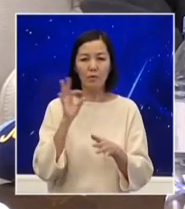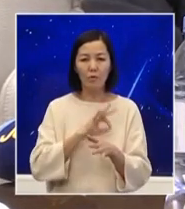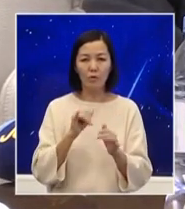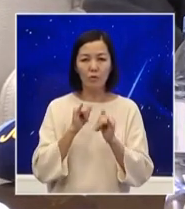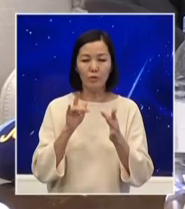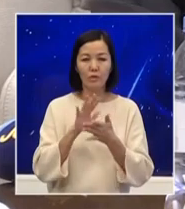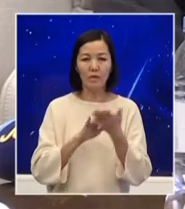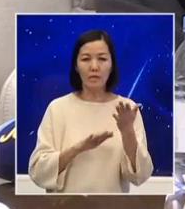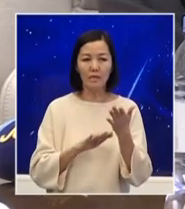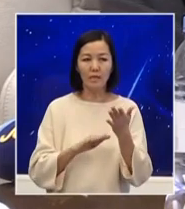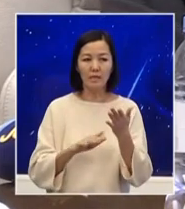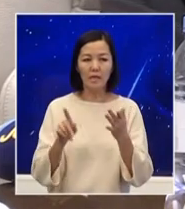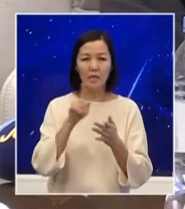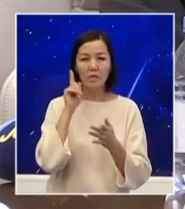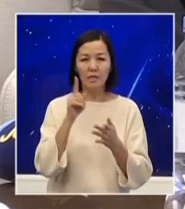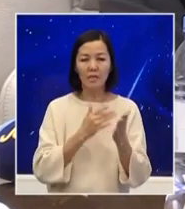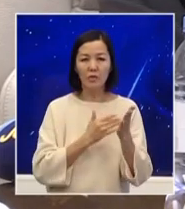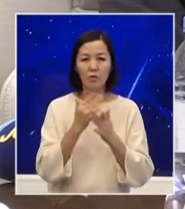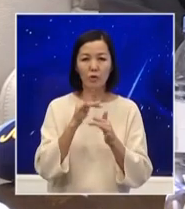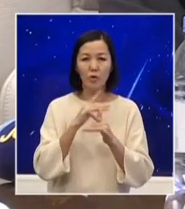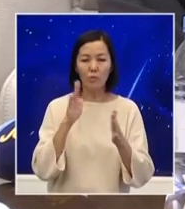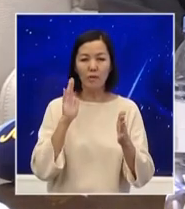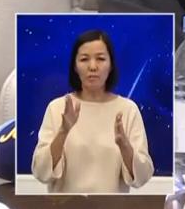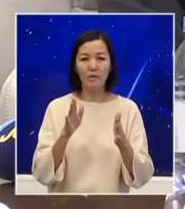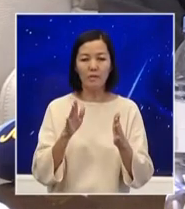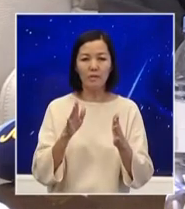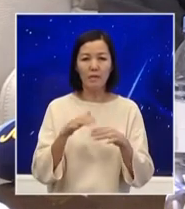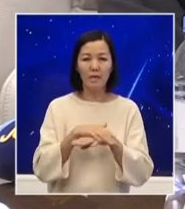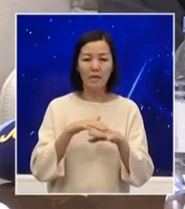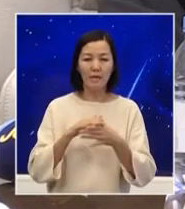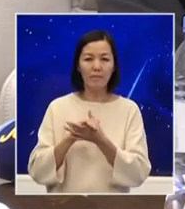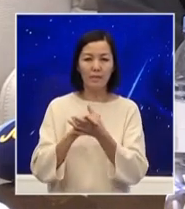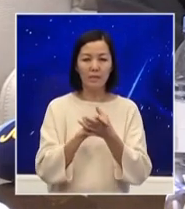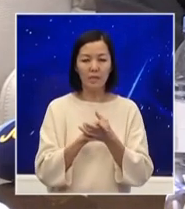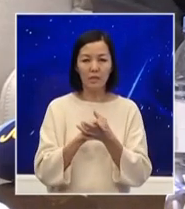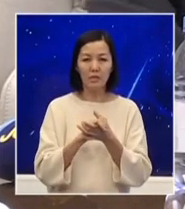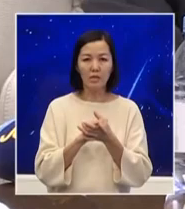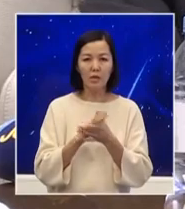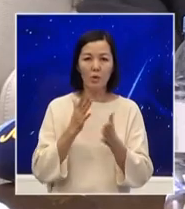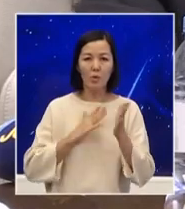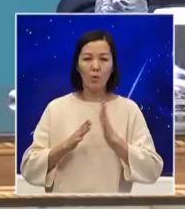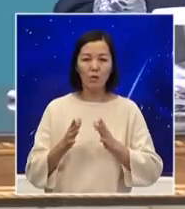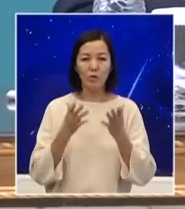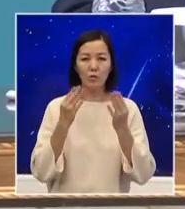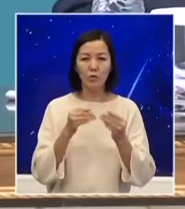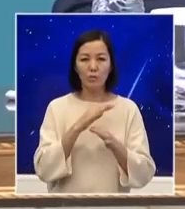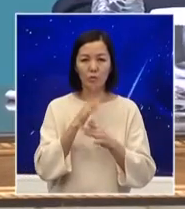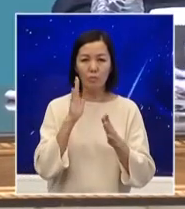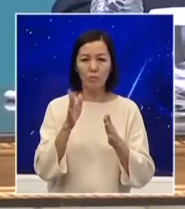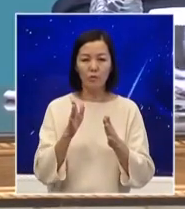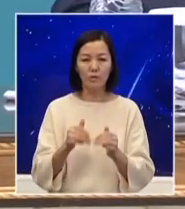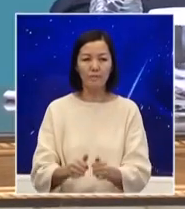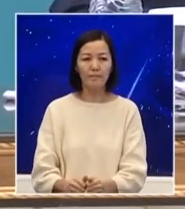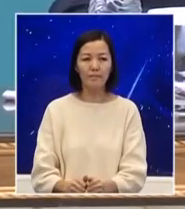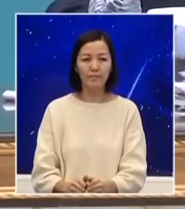жалғастыра талантты жастардың жоғары көбейе берсін. Еліміз тыныш, жұртымыз аман, қуанышты күндеріміз көп болсын.